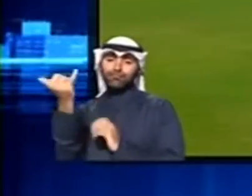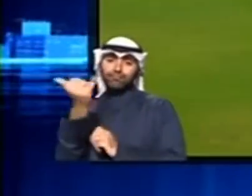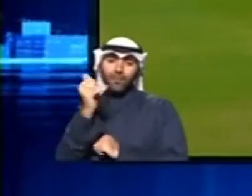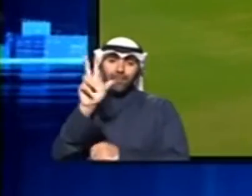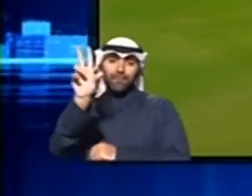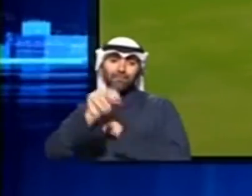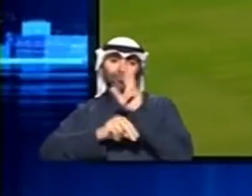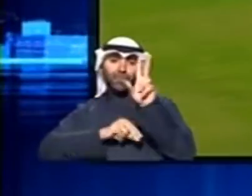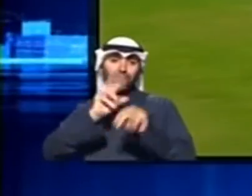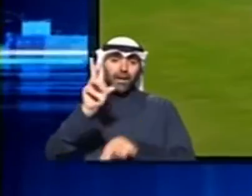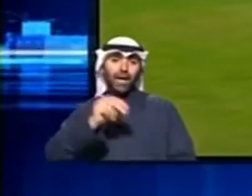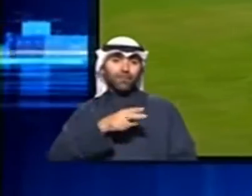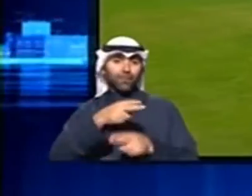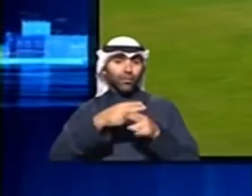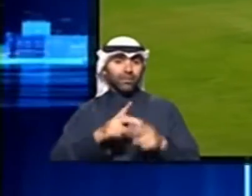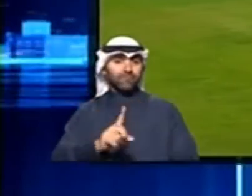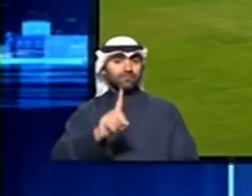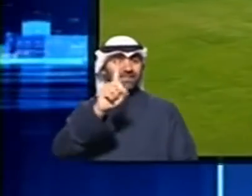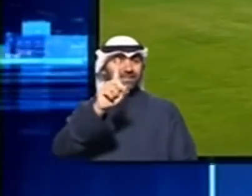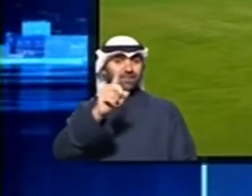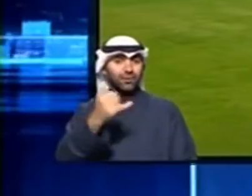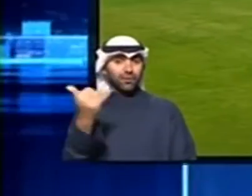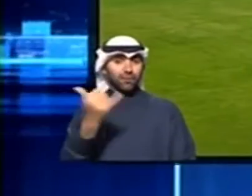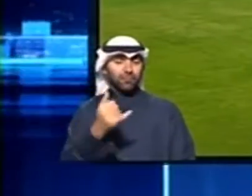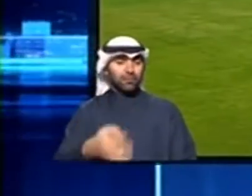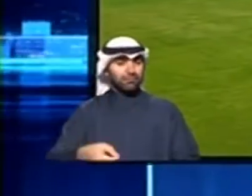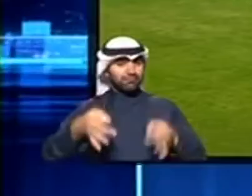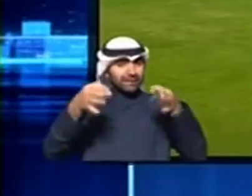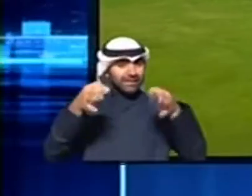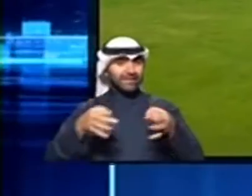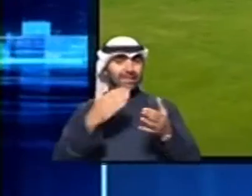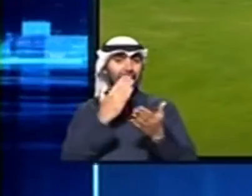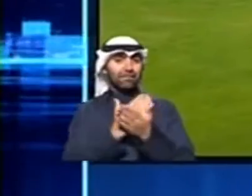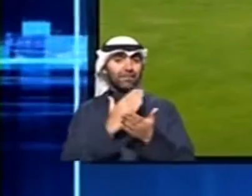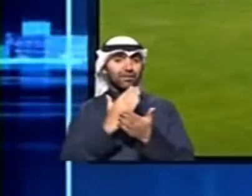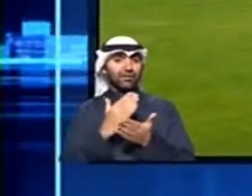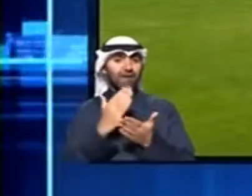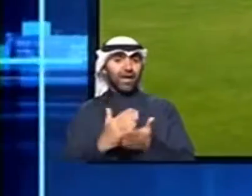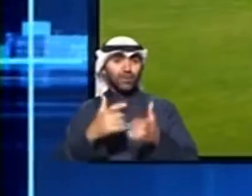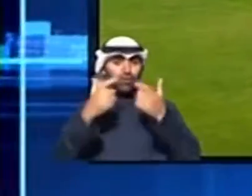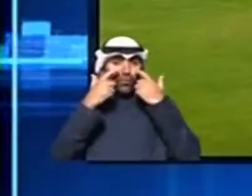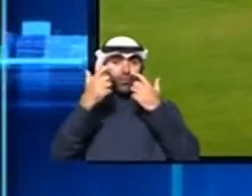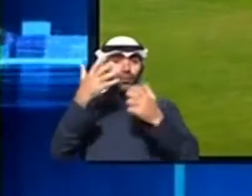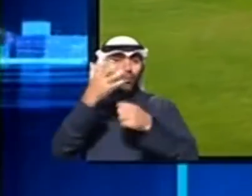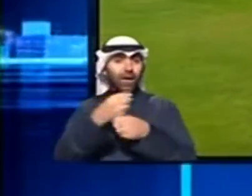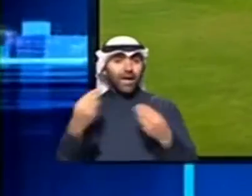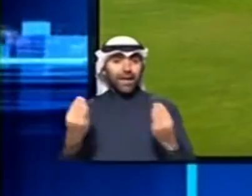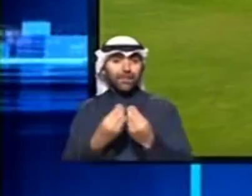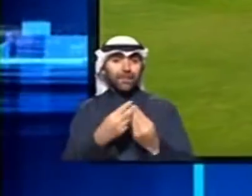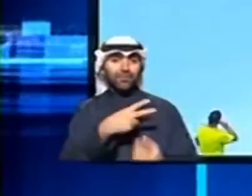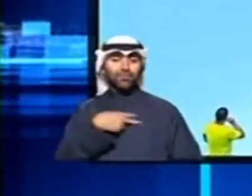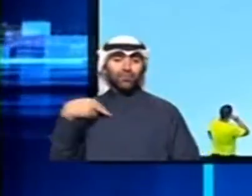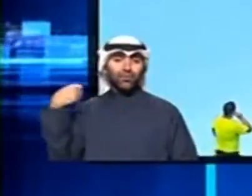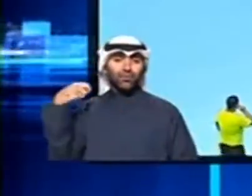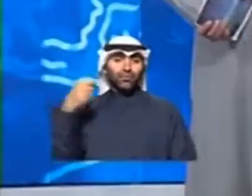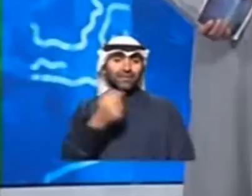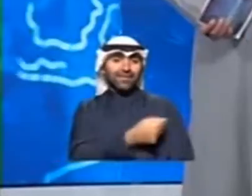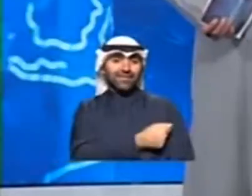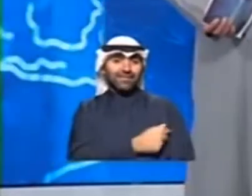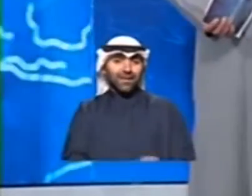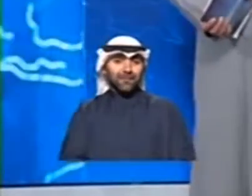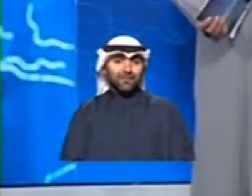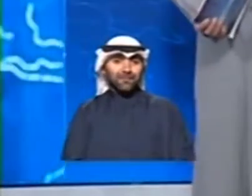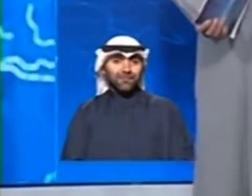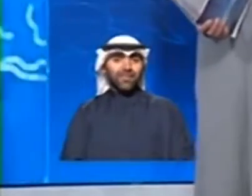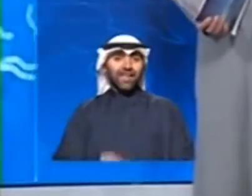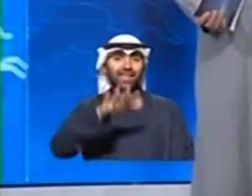بالاشتراطات الصحية، بتواجد الاشتراطات الصحية والالتزام بجميع التعليمات الصادرة من قبل اللجنة الثلاثية. نعم، خصوصا أن منتخبنا الوطني مقبل